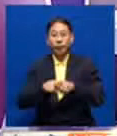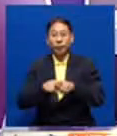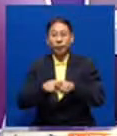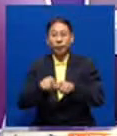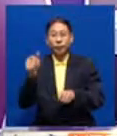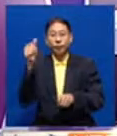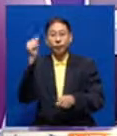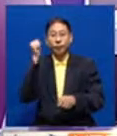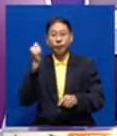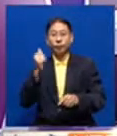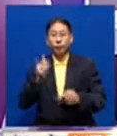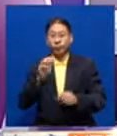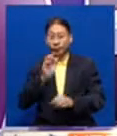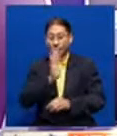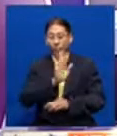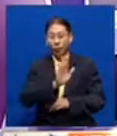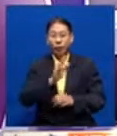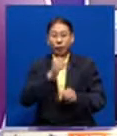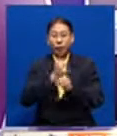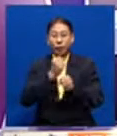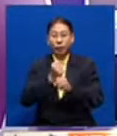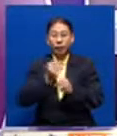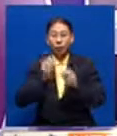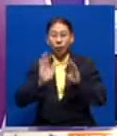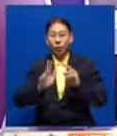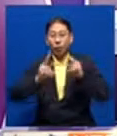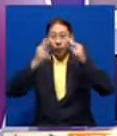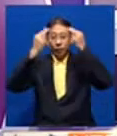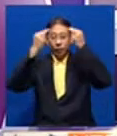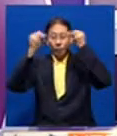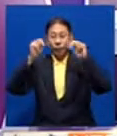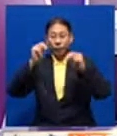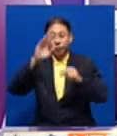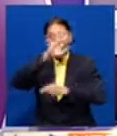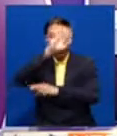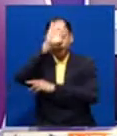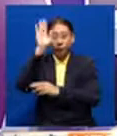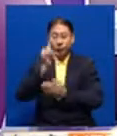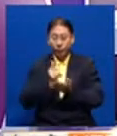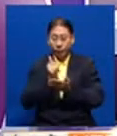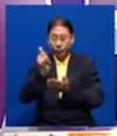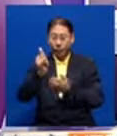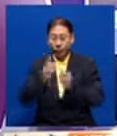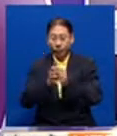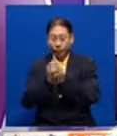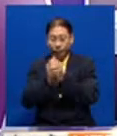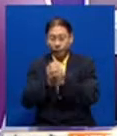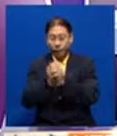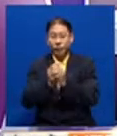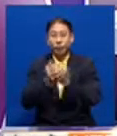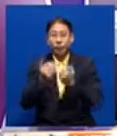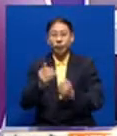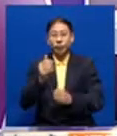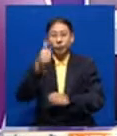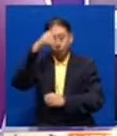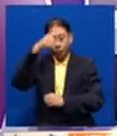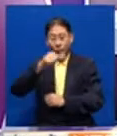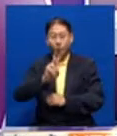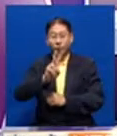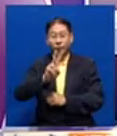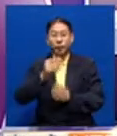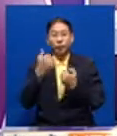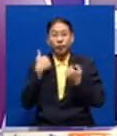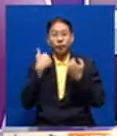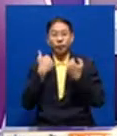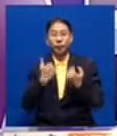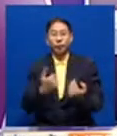มาดูภารกิจของนายกรัฐมนตรีกันบ้างนะคะในช่วงของการเดินทางเยือนสาธารณรัฐประชาชนจีนช่วง 2วันที่ผ่านมาเมื่อวานนี้ค่ะนายก